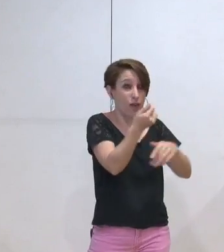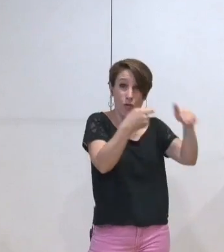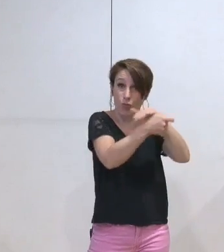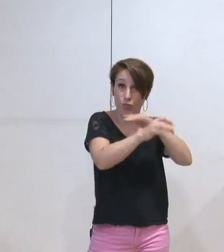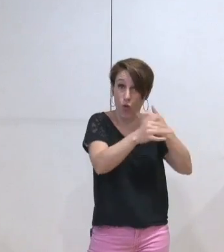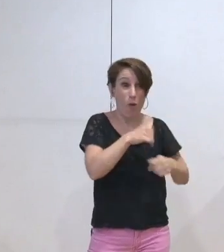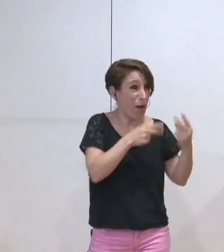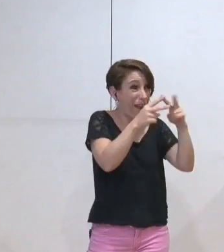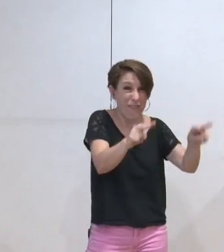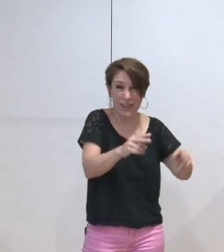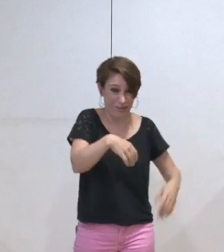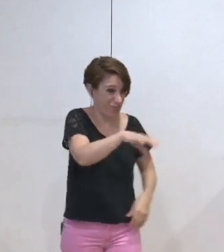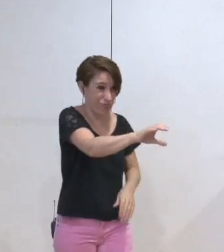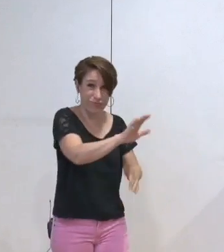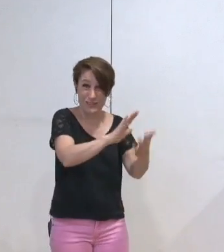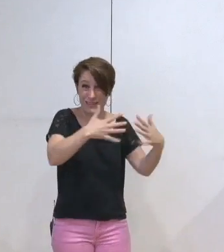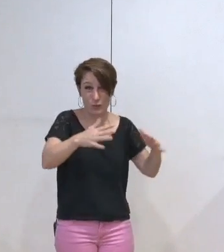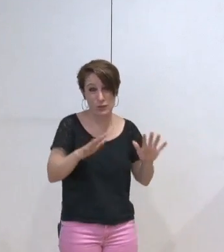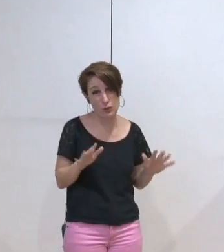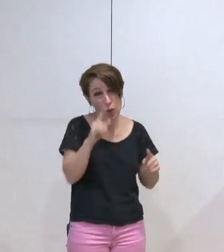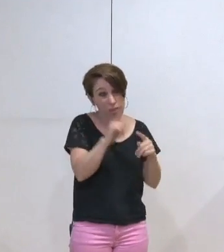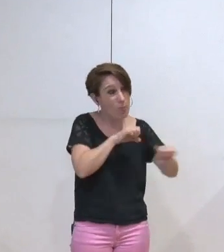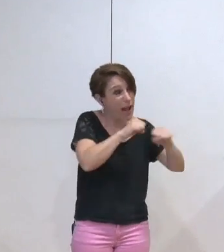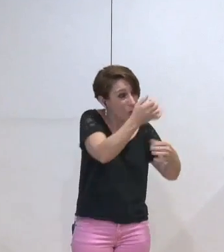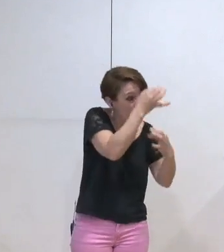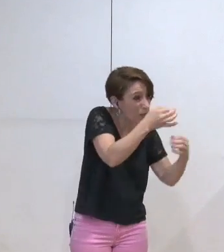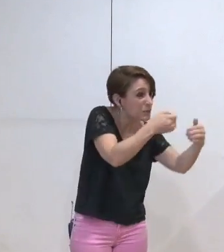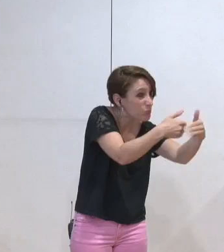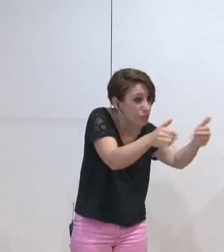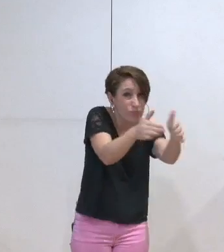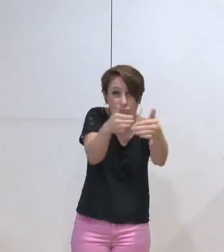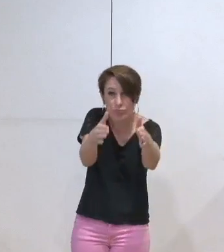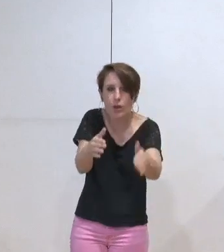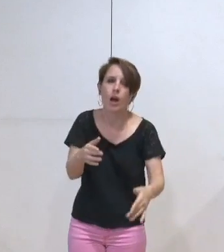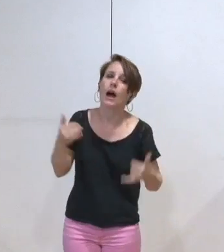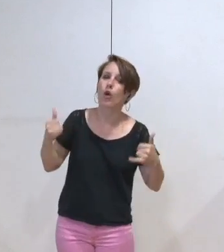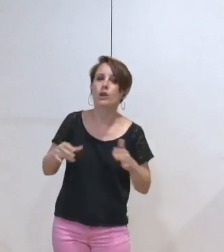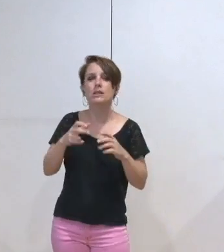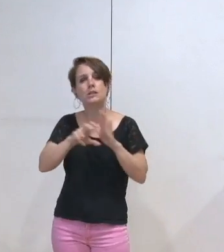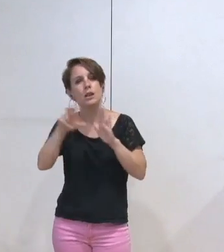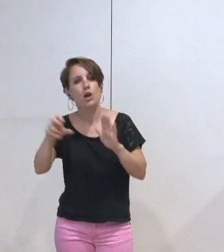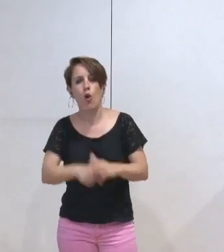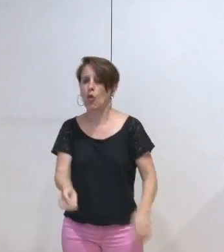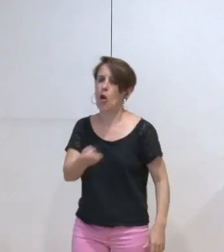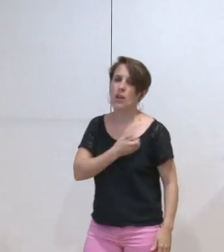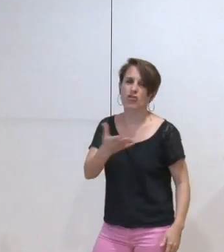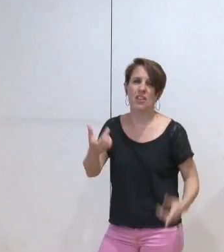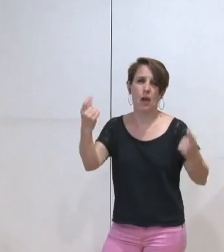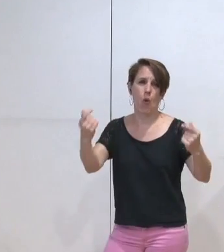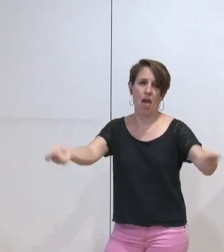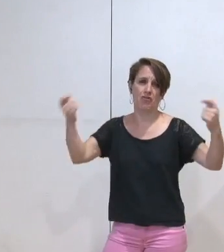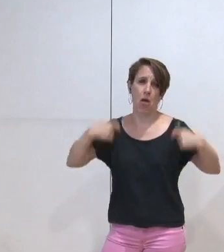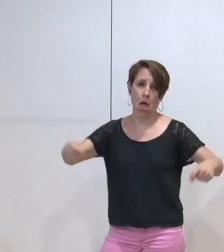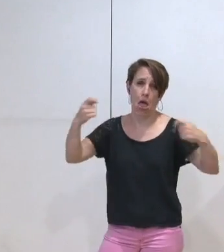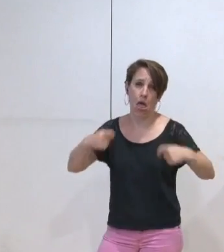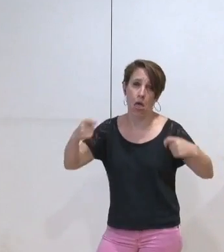précises donc les comparaisons que vous faites pour chercher à faire à croire que Gren serait plus généreuse ferait en fait c'est absolument inexact